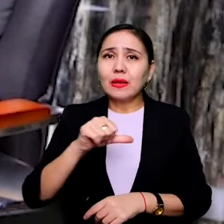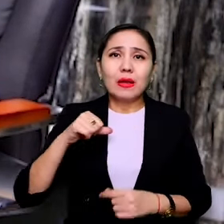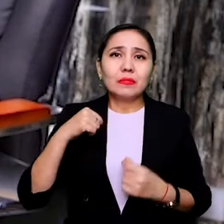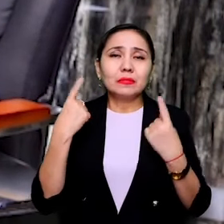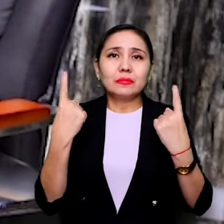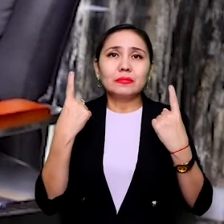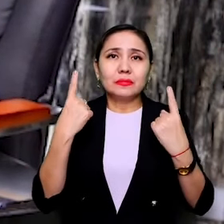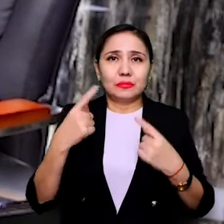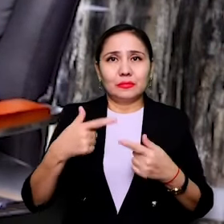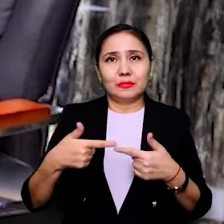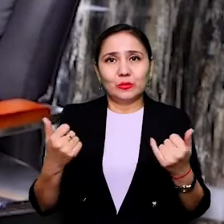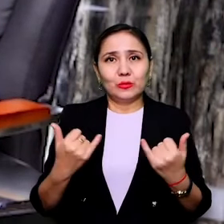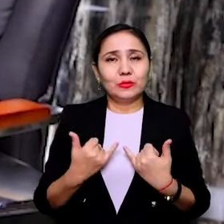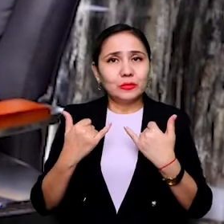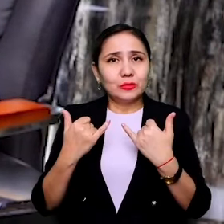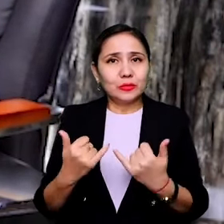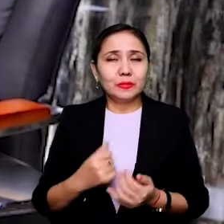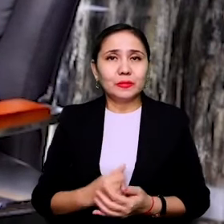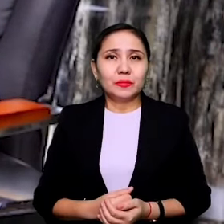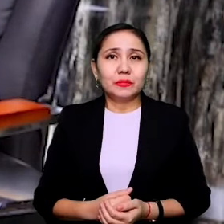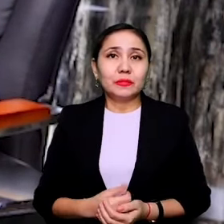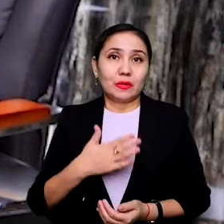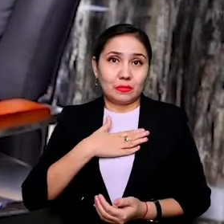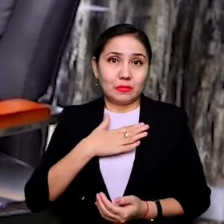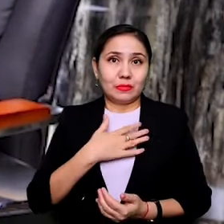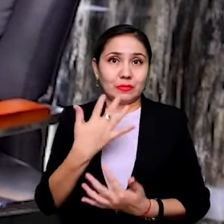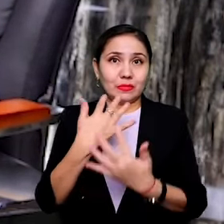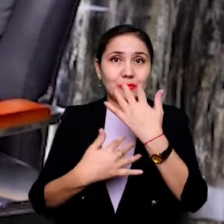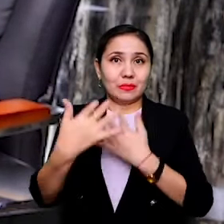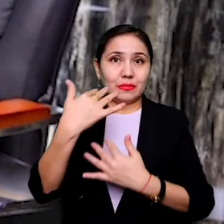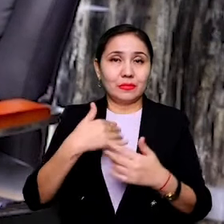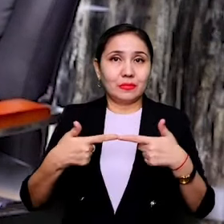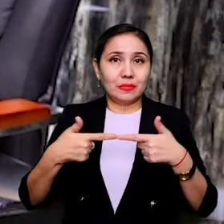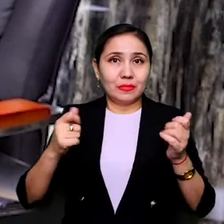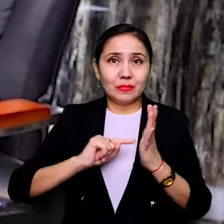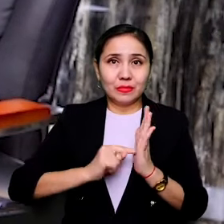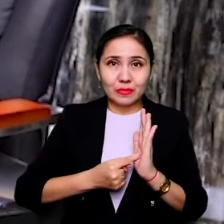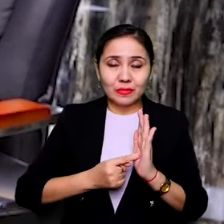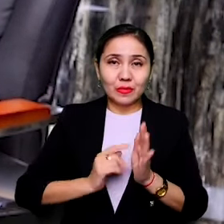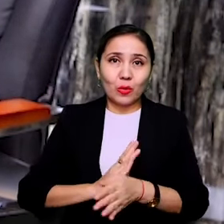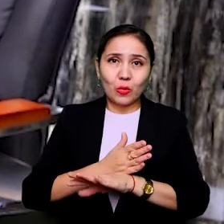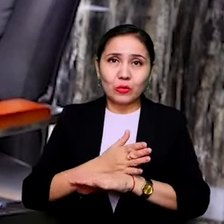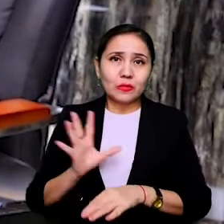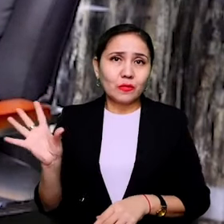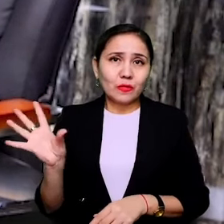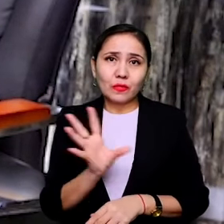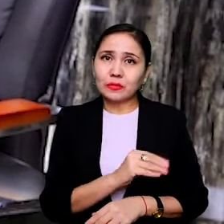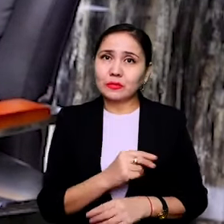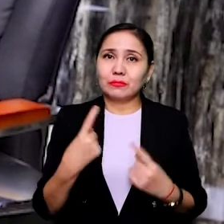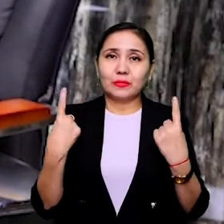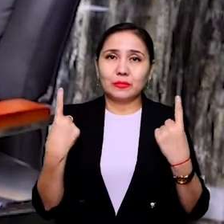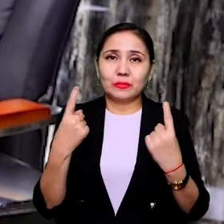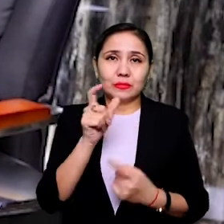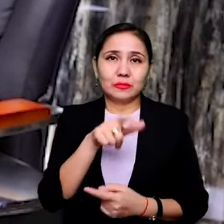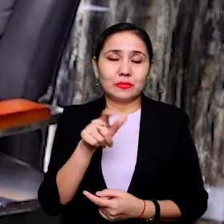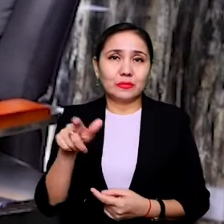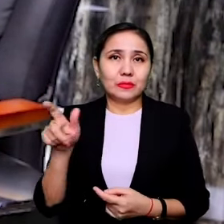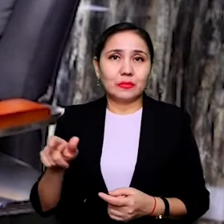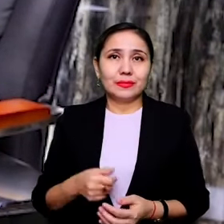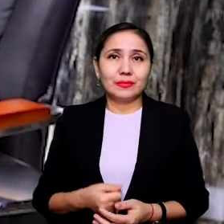nufuzli mehmonxonalardan. Va bizga keladigan mehmonlar ham shunga yarasha juda ham nufuzli